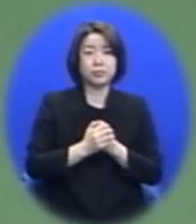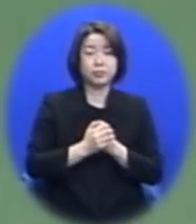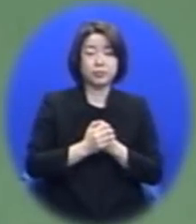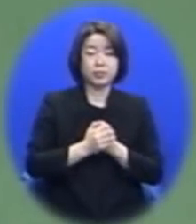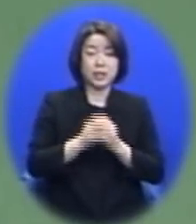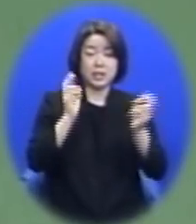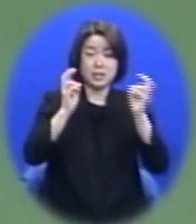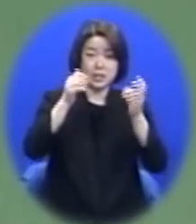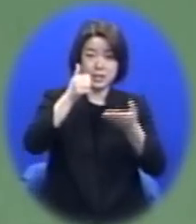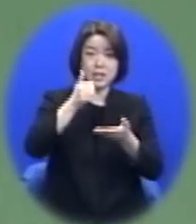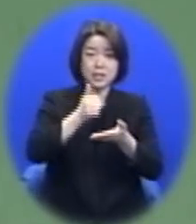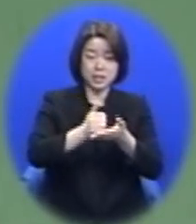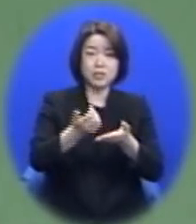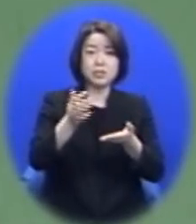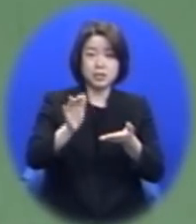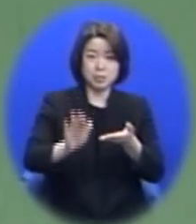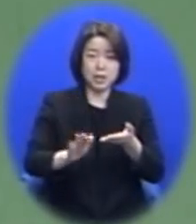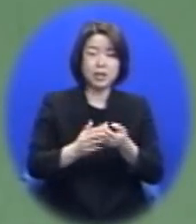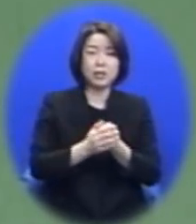사장이면서도